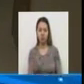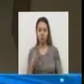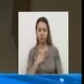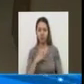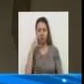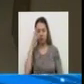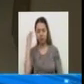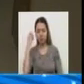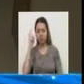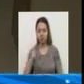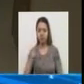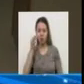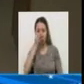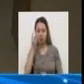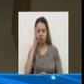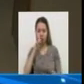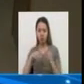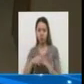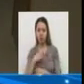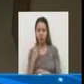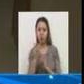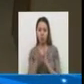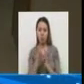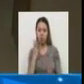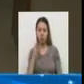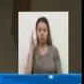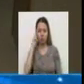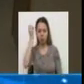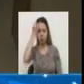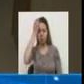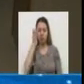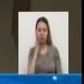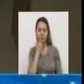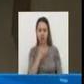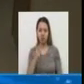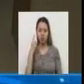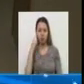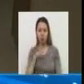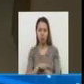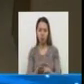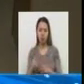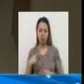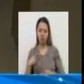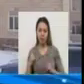мен елбасының бәсекеге қабілеттік, бұл ең біріншіден білімді ұлт деген сөзімен толық